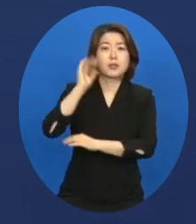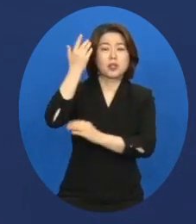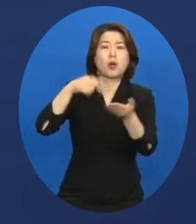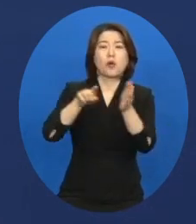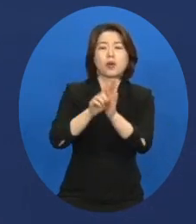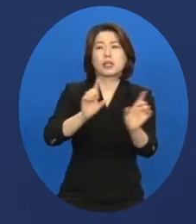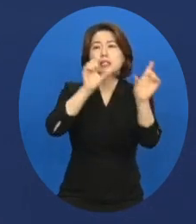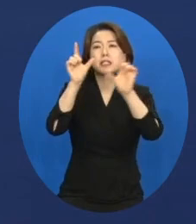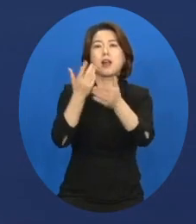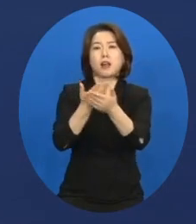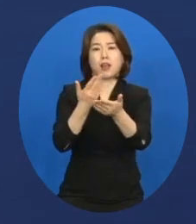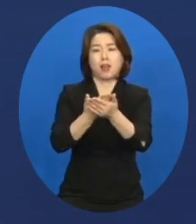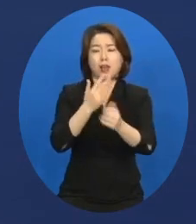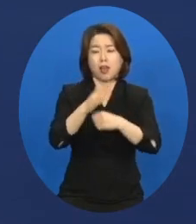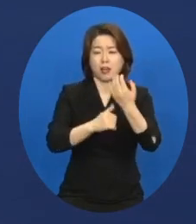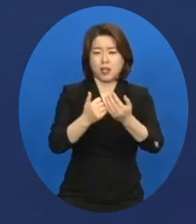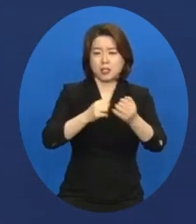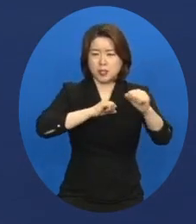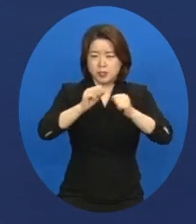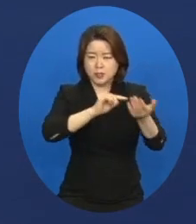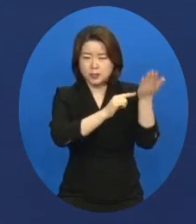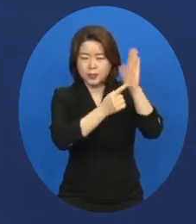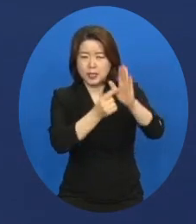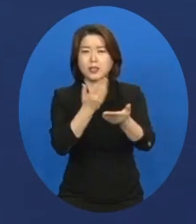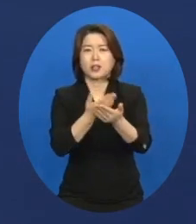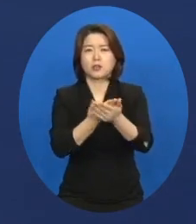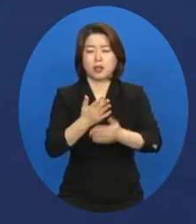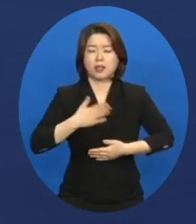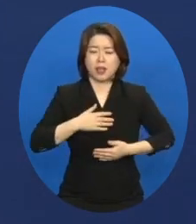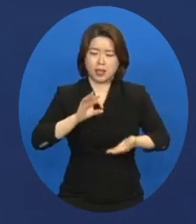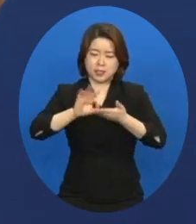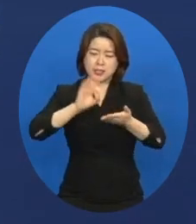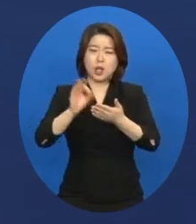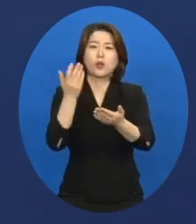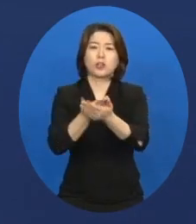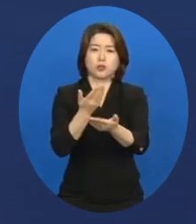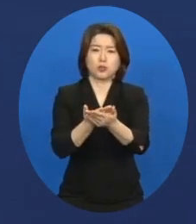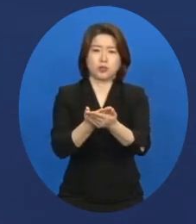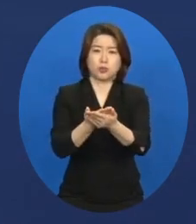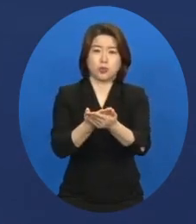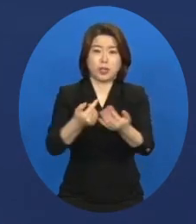주옵소서. 하나님의 역사가 나타나게 하소서. 저를 사용하소서. 기도하겠습니다.